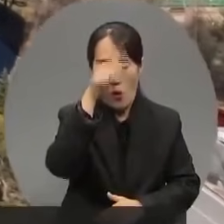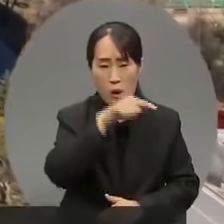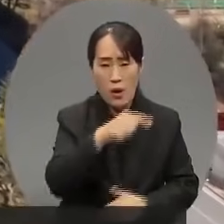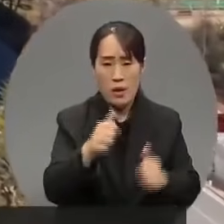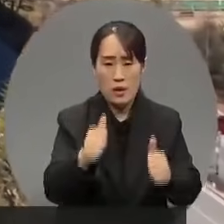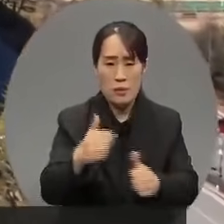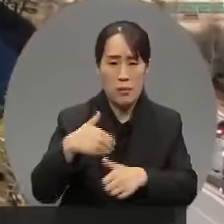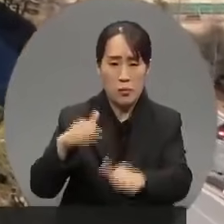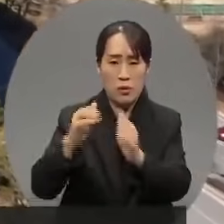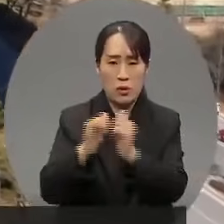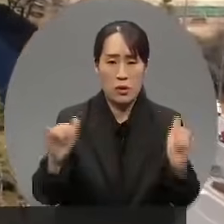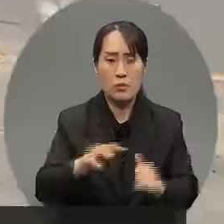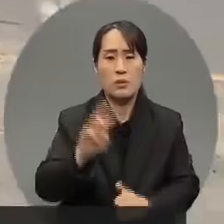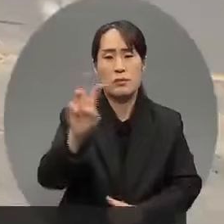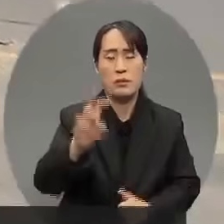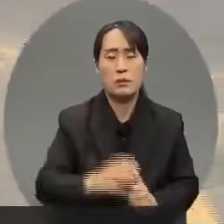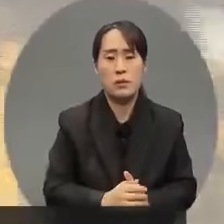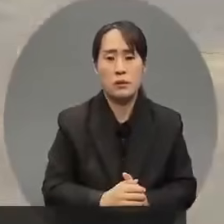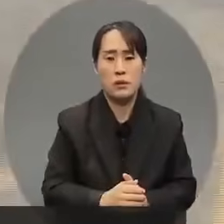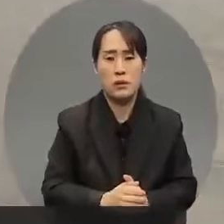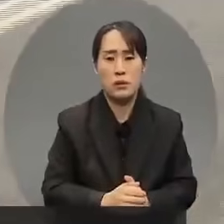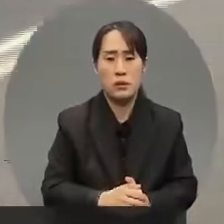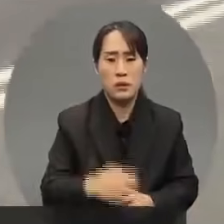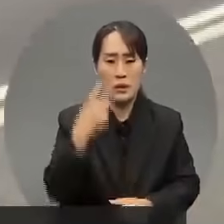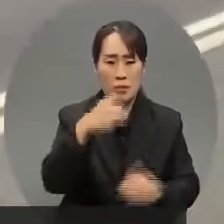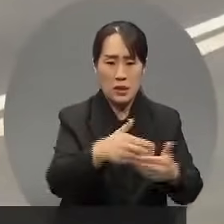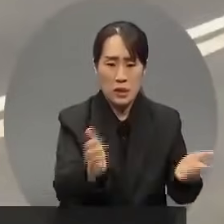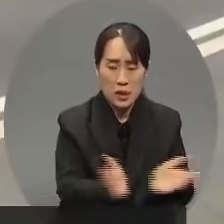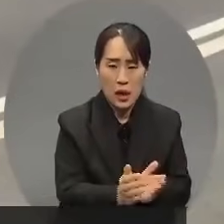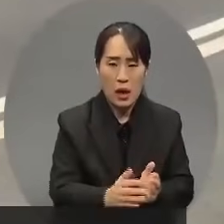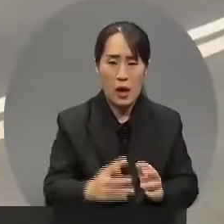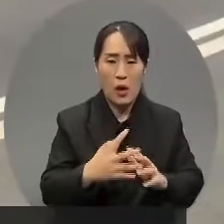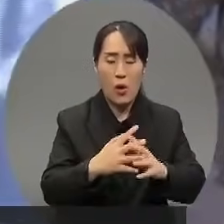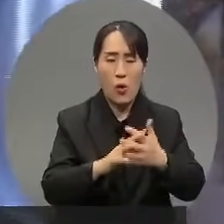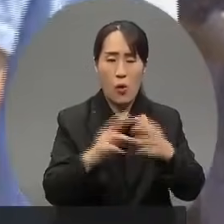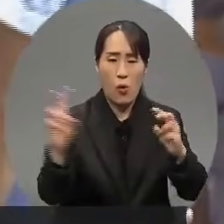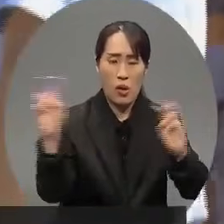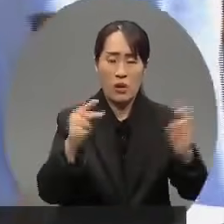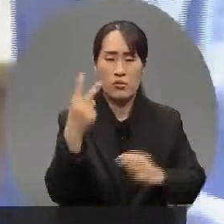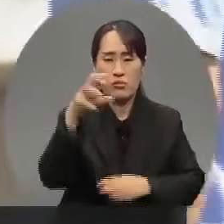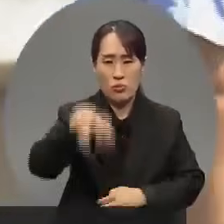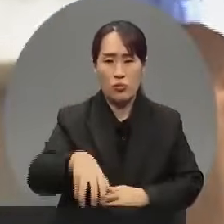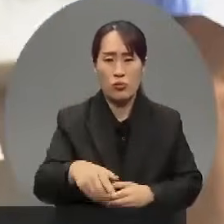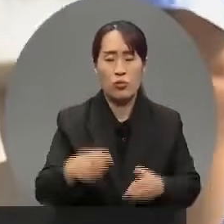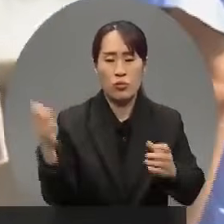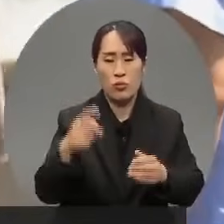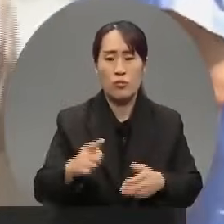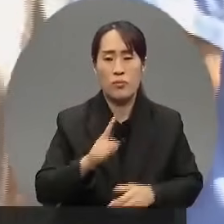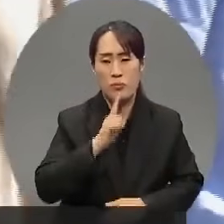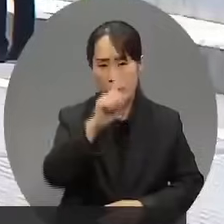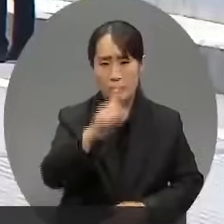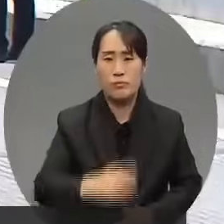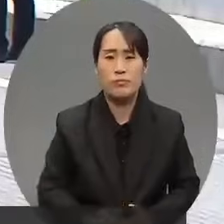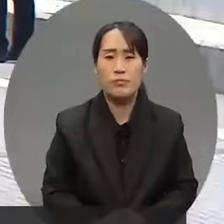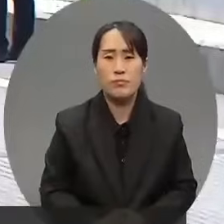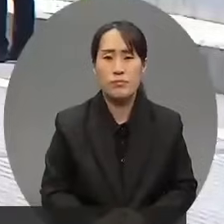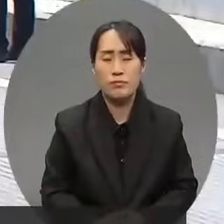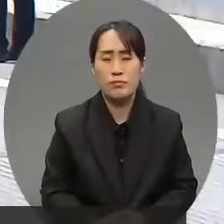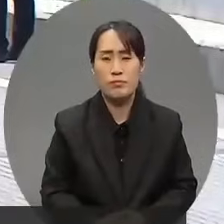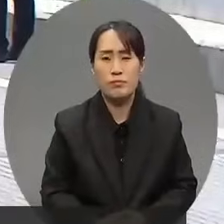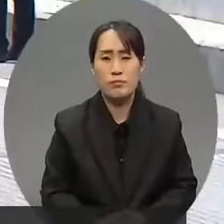재판에 올린 피고인은 30명 시공사와 감리단 등 법인 두곳도 기소했습니다 MBC 뉴스 이지연입니다